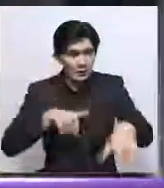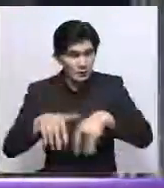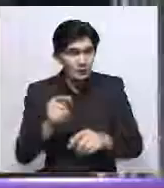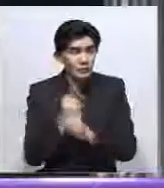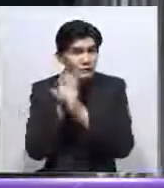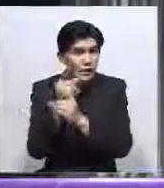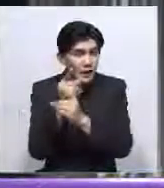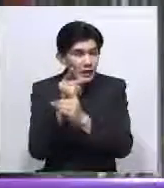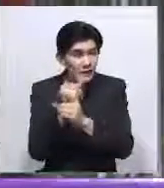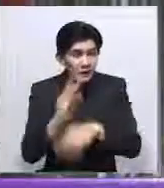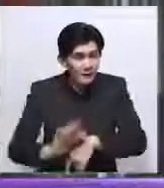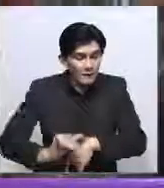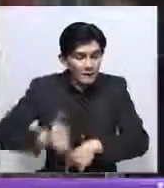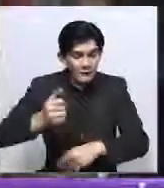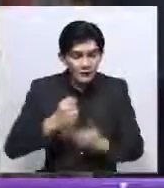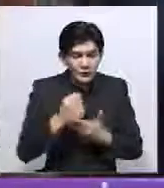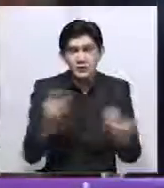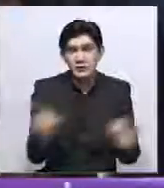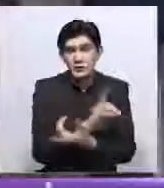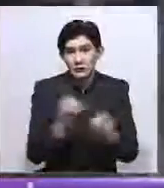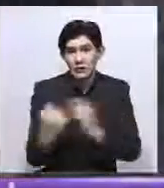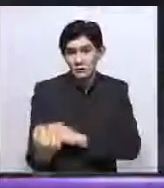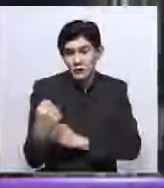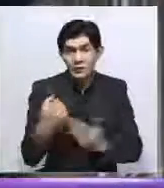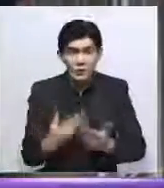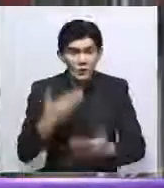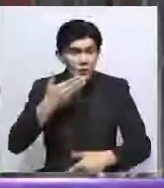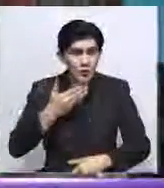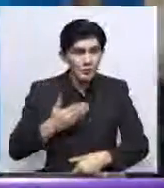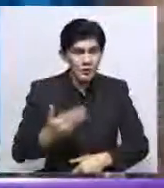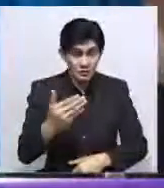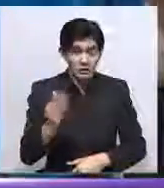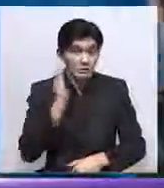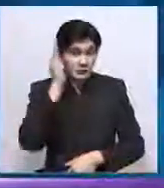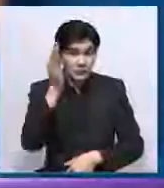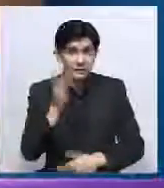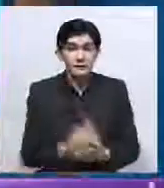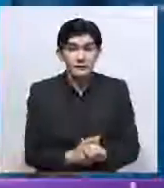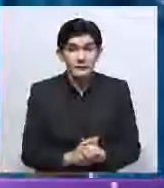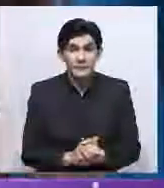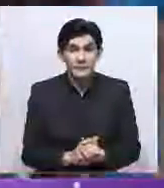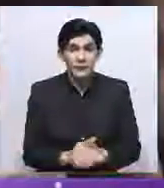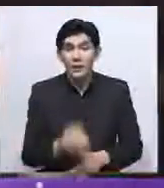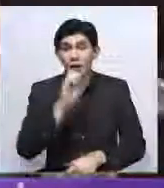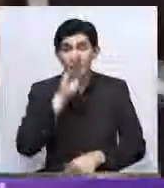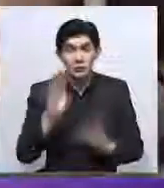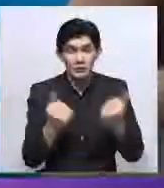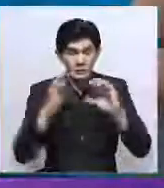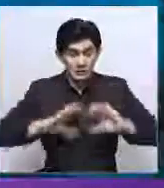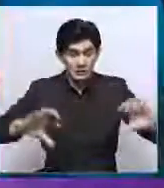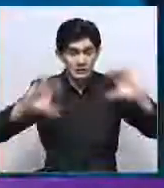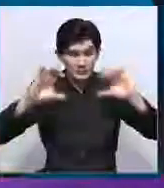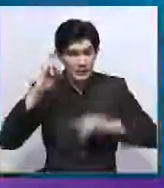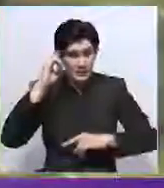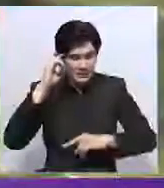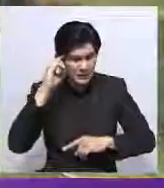นและฟื้นฟูเยียวยาให้สังคมเกิดความมั่นคงมั่งคั่งยั่งยืนในระยะยาวยืนยันด้วยค่ะว่ารัฐบาลไม่เค